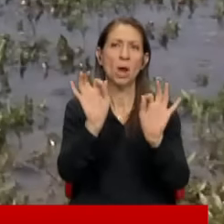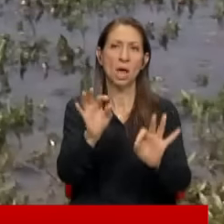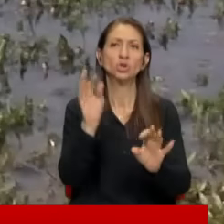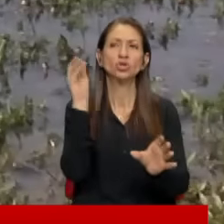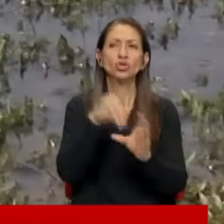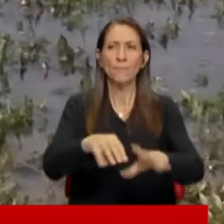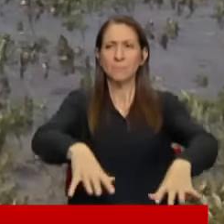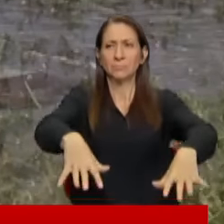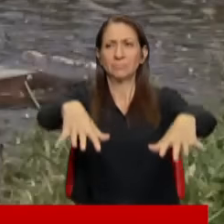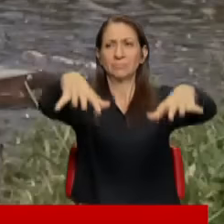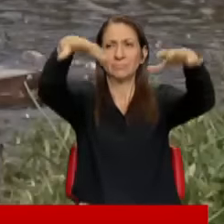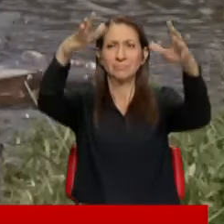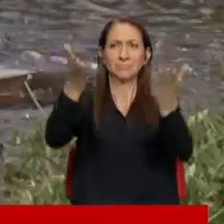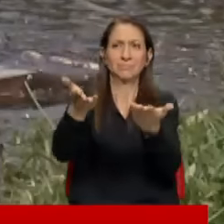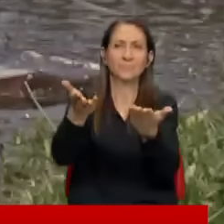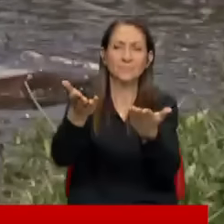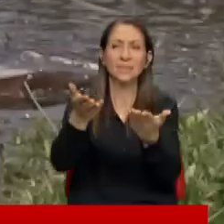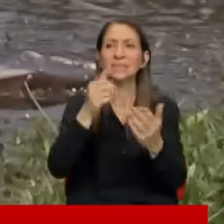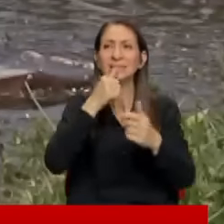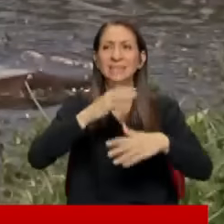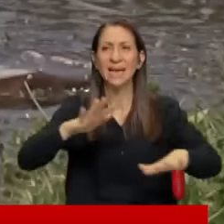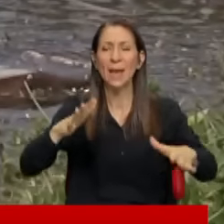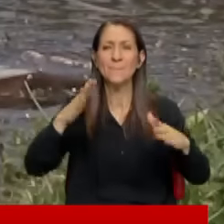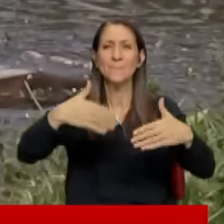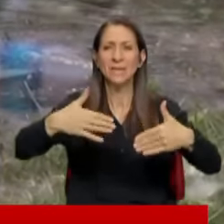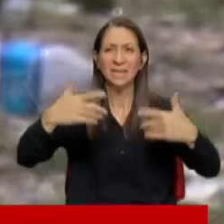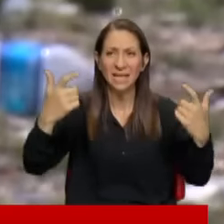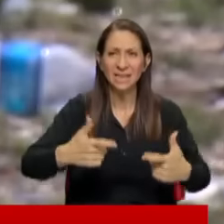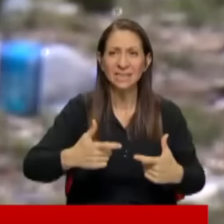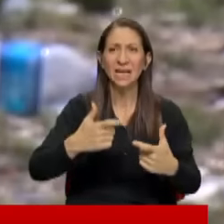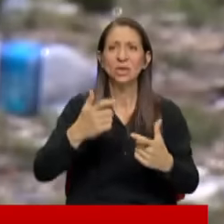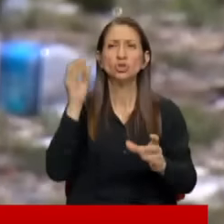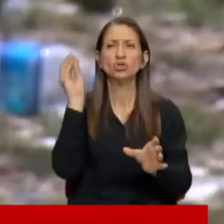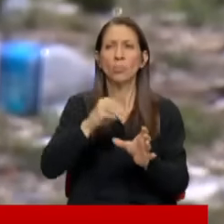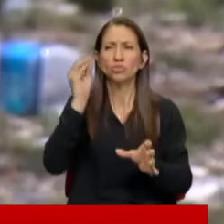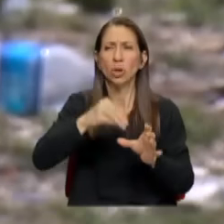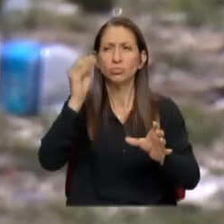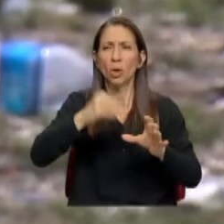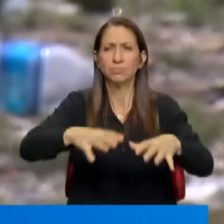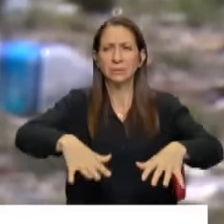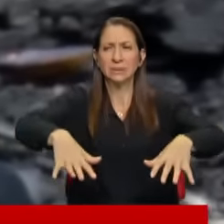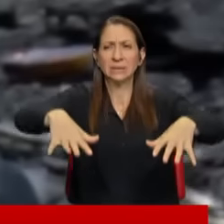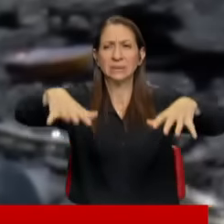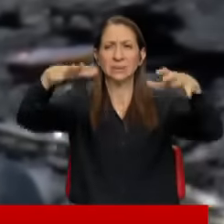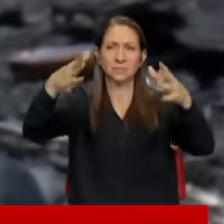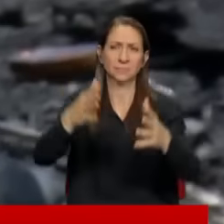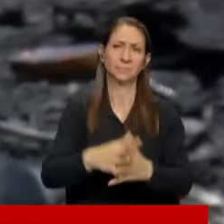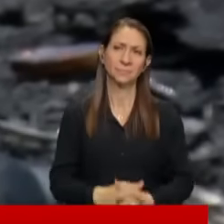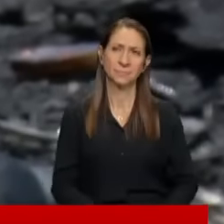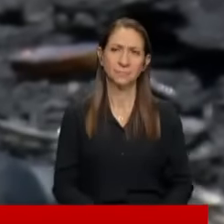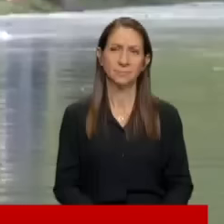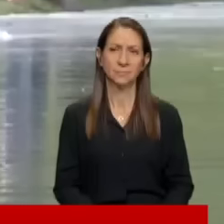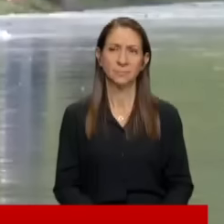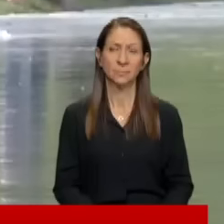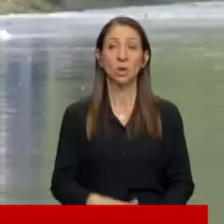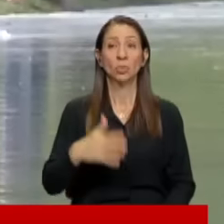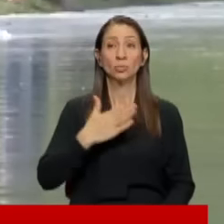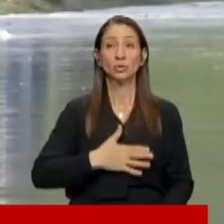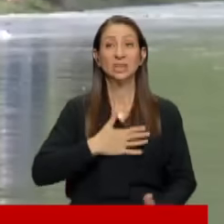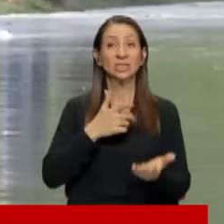Çöp yığınları kaldı arkalarında. Sahillerde, piknik alanlarında çöp dağları oluştu.